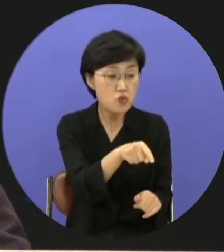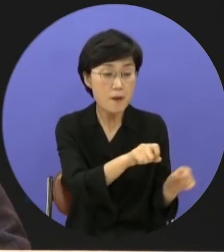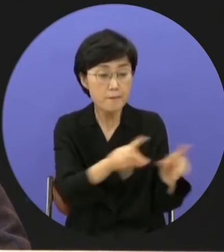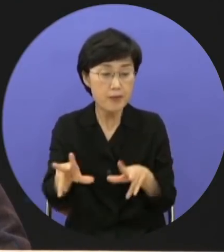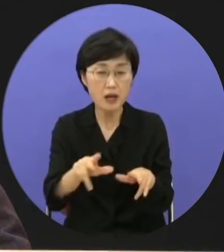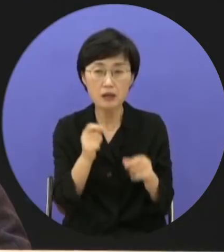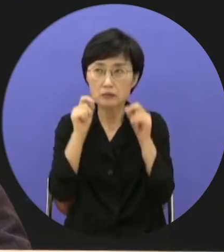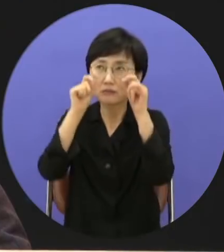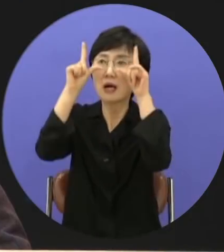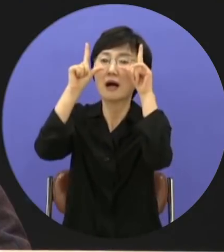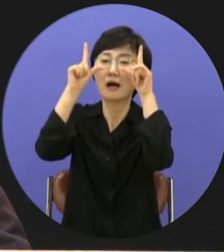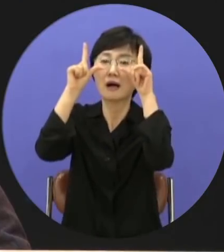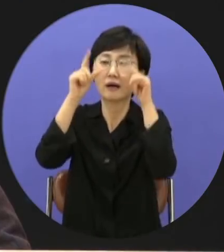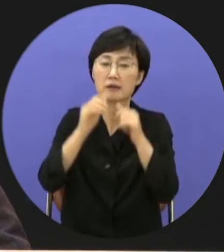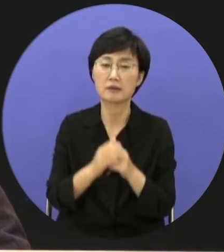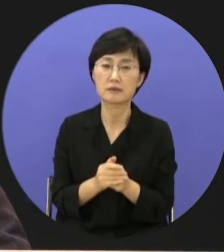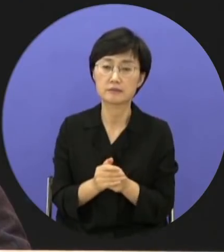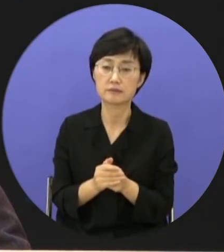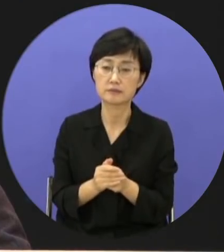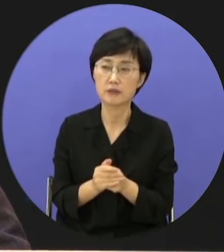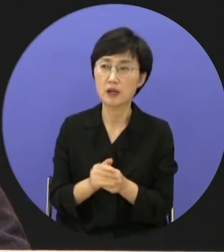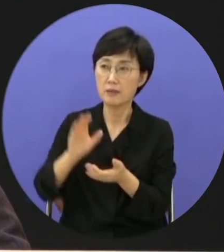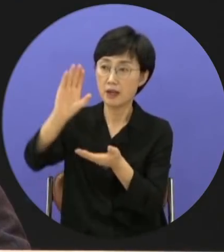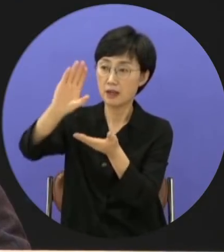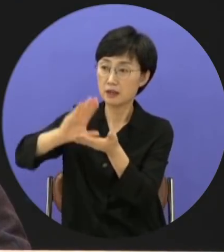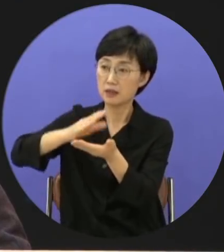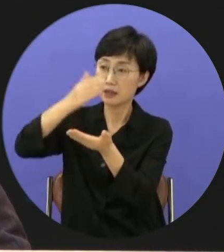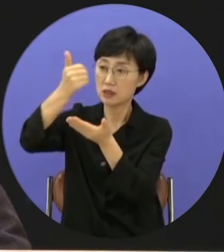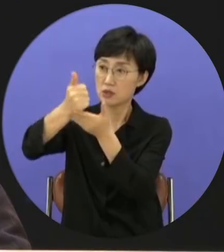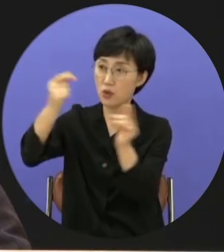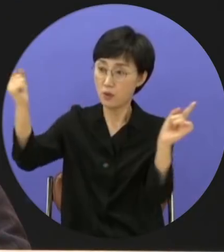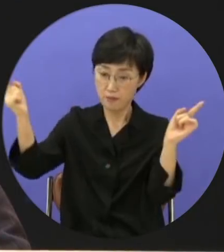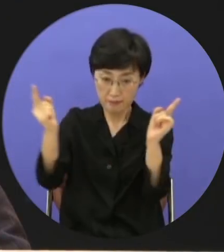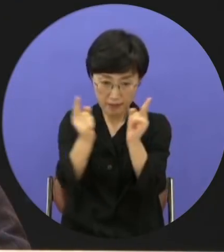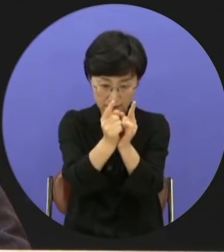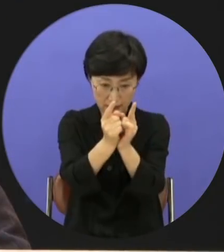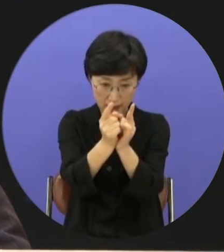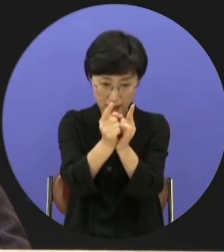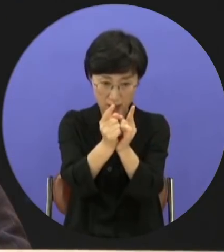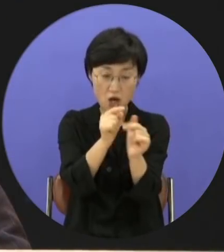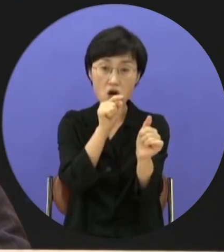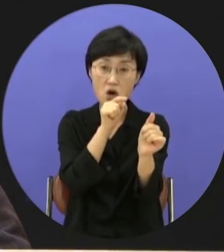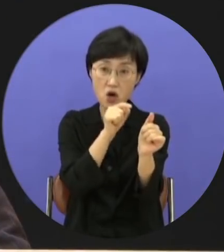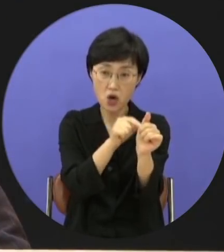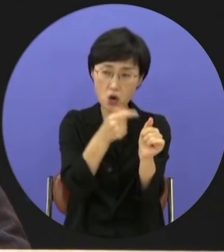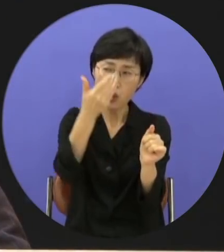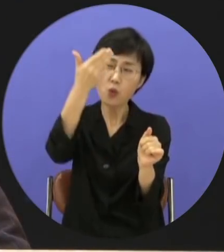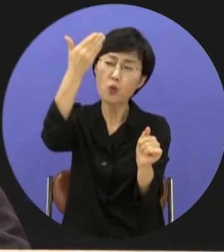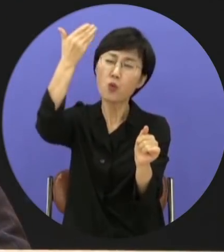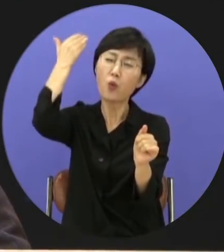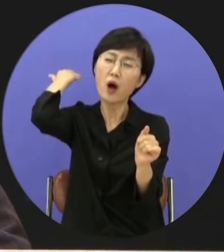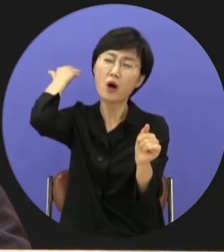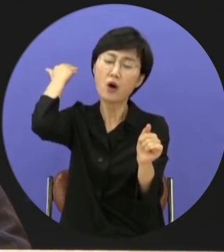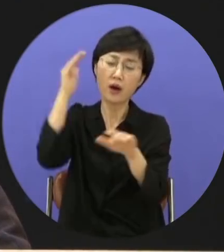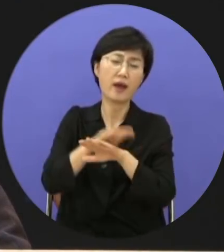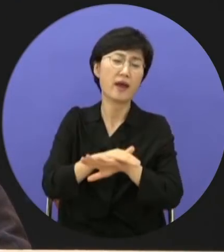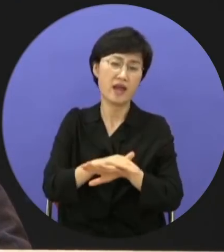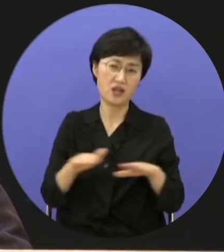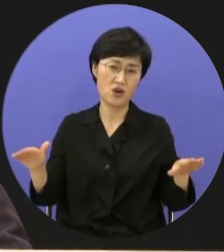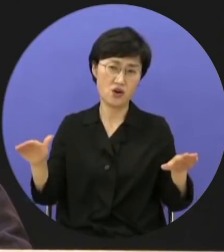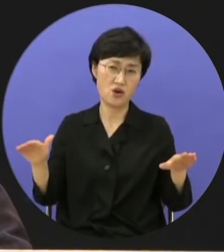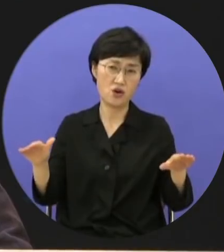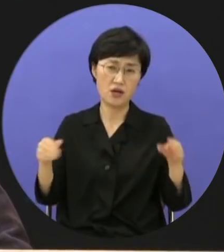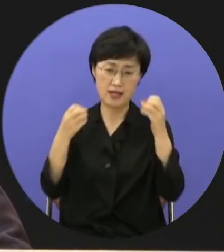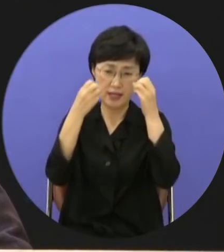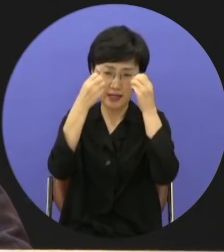opened. 그리스도를 만난 자에게는 모든 과거 해결되고 새로운 삶이 시작되는 겁니다. And